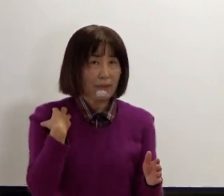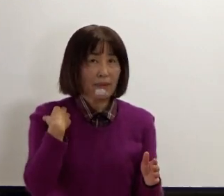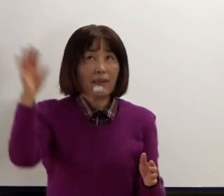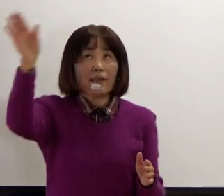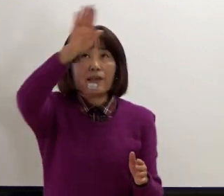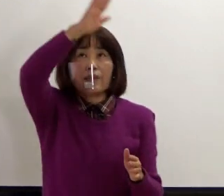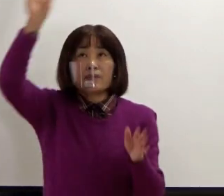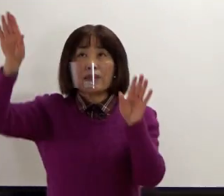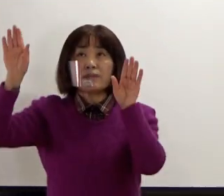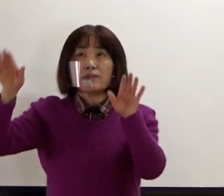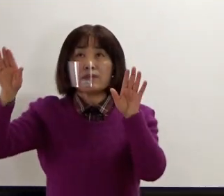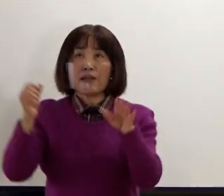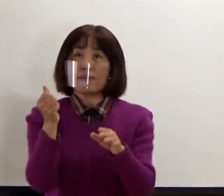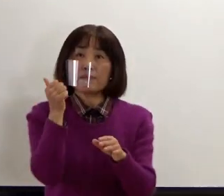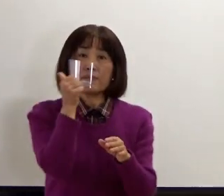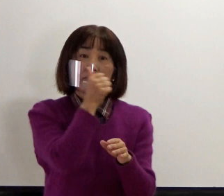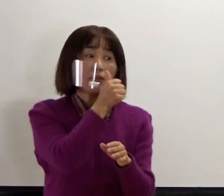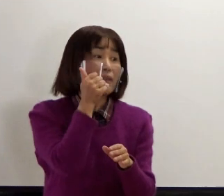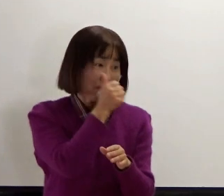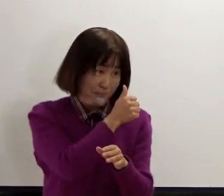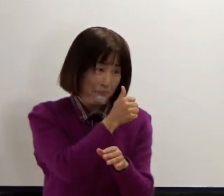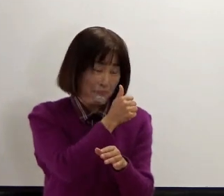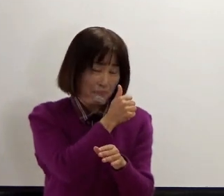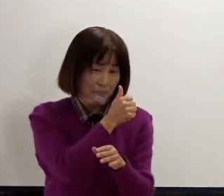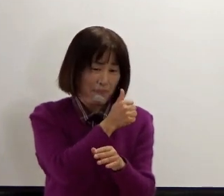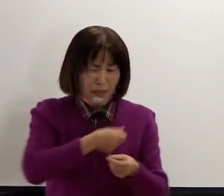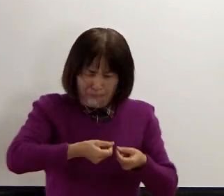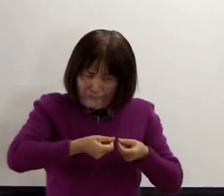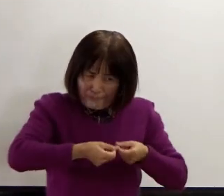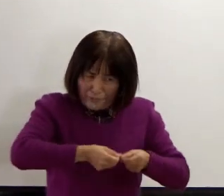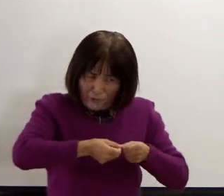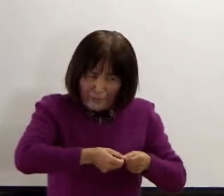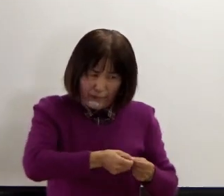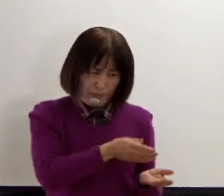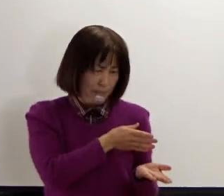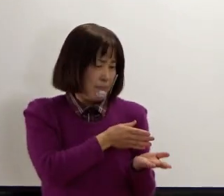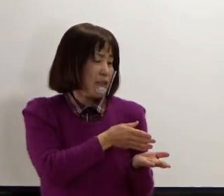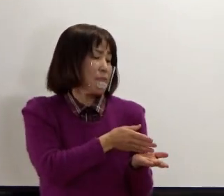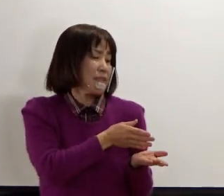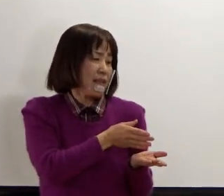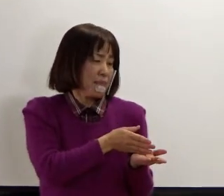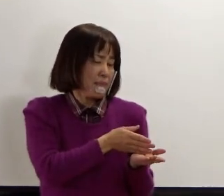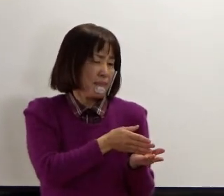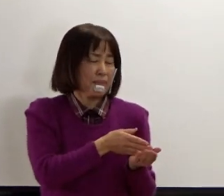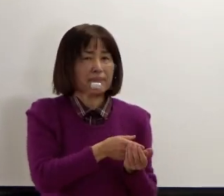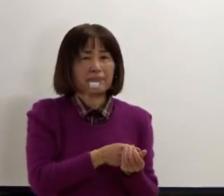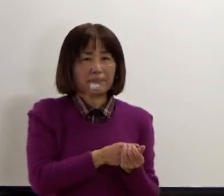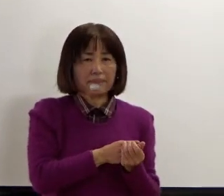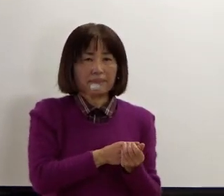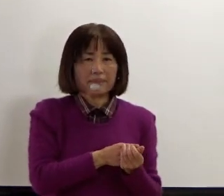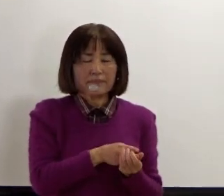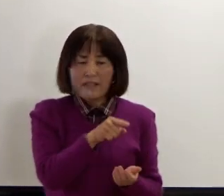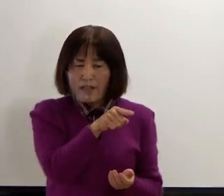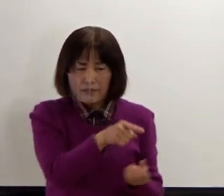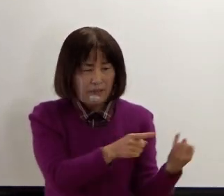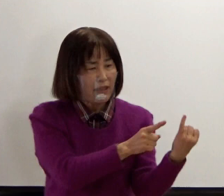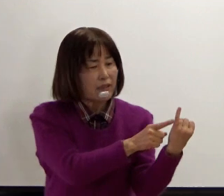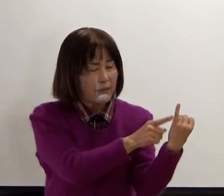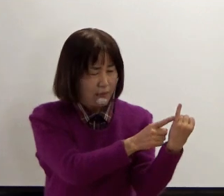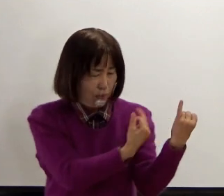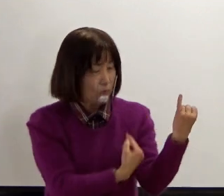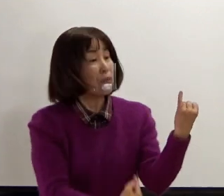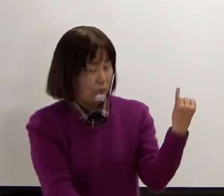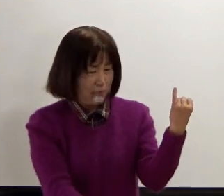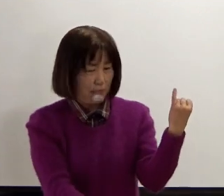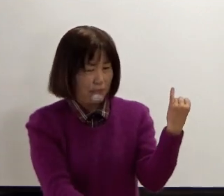天使は結構細かくザカリアに告げるわけであります、あなたの妻エリサベトは男の子を産